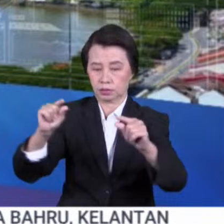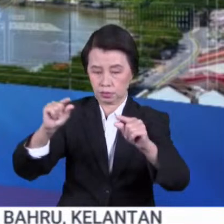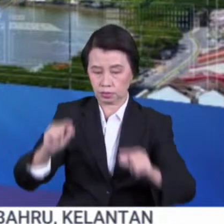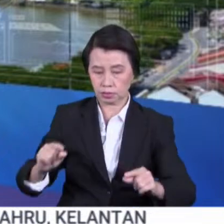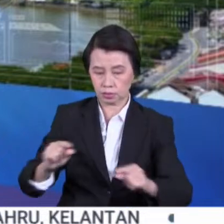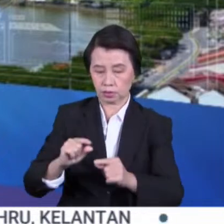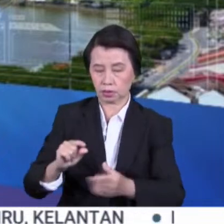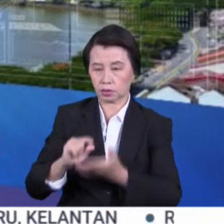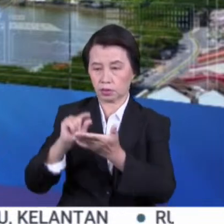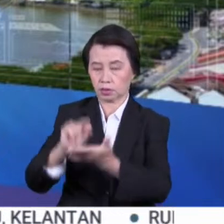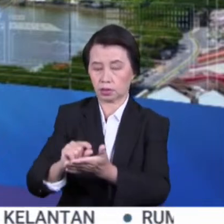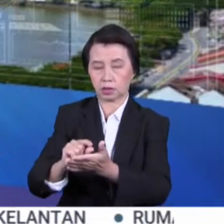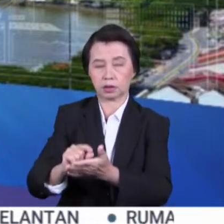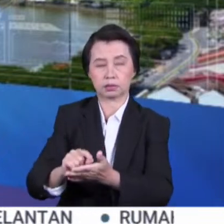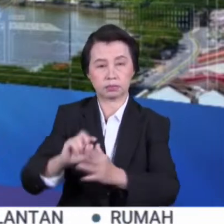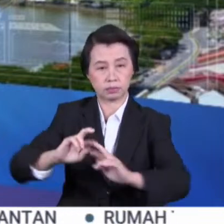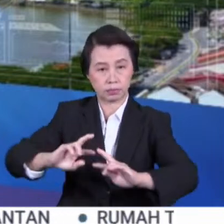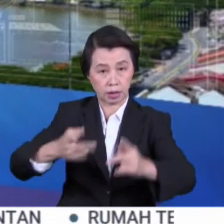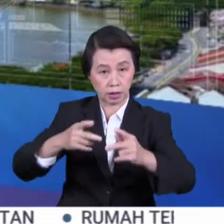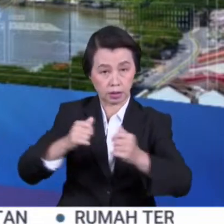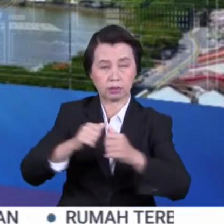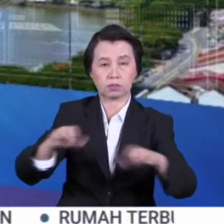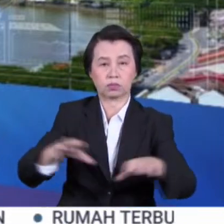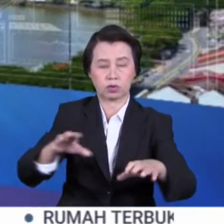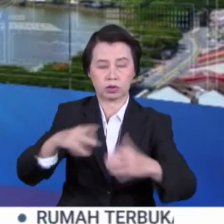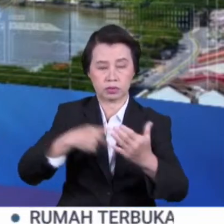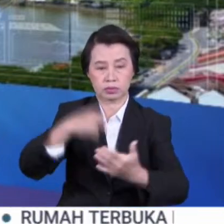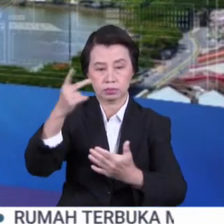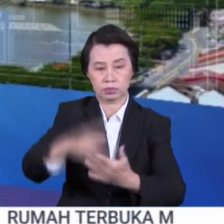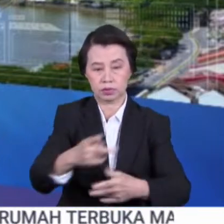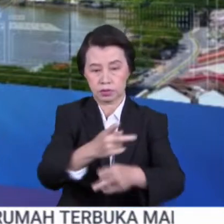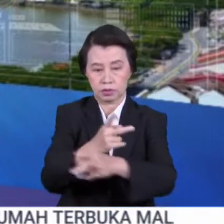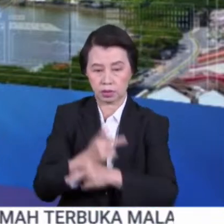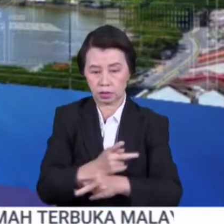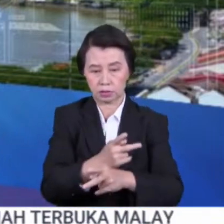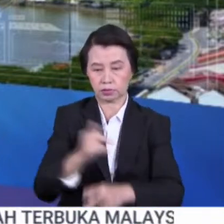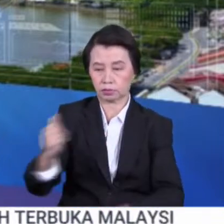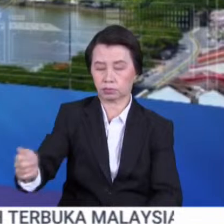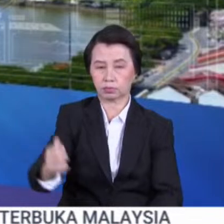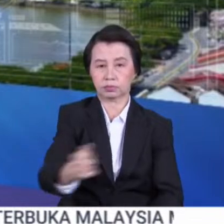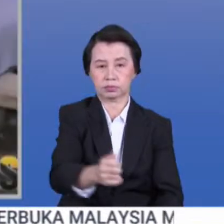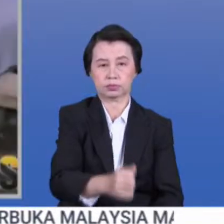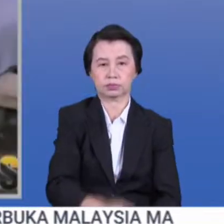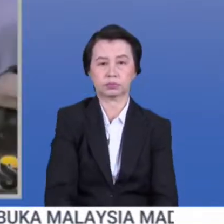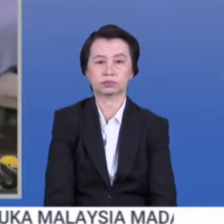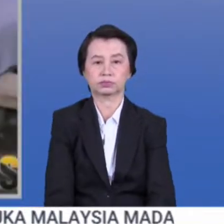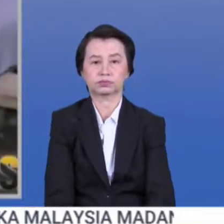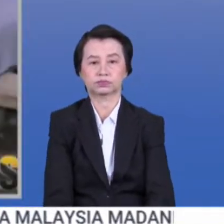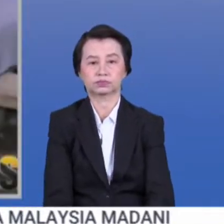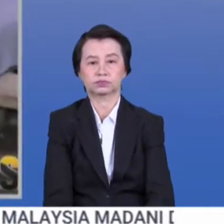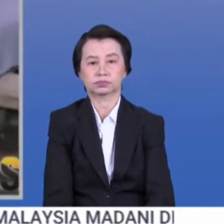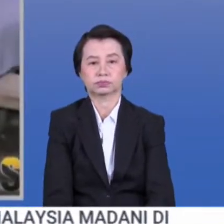untuk pembangunan serta melaksanakan pelbagai projek kawasan masing-masing.